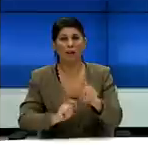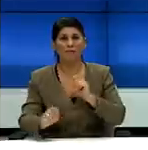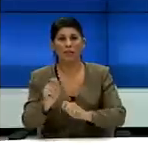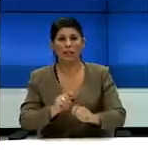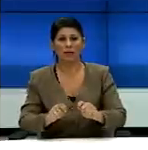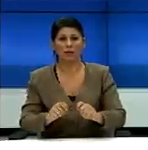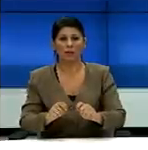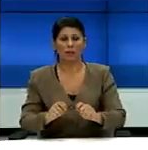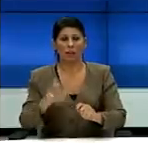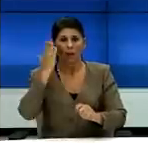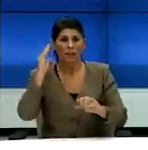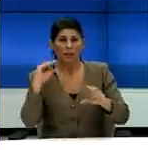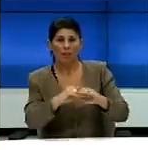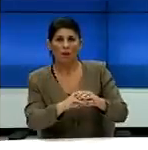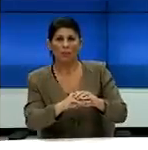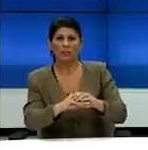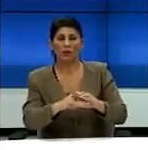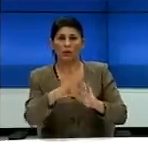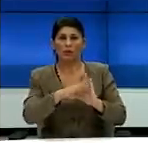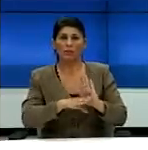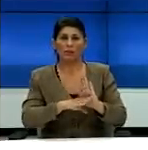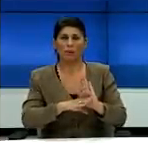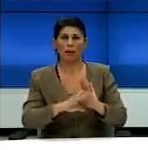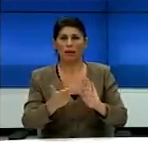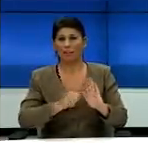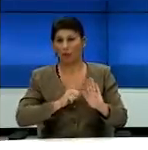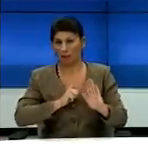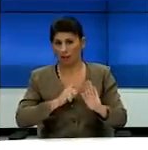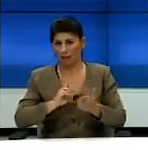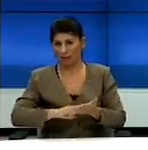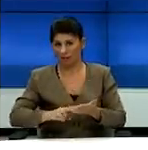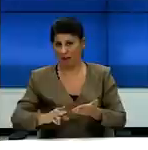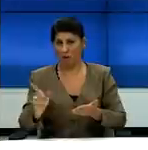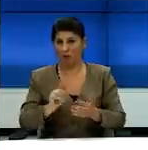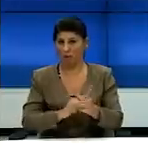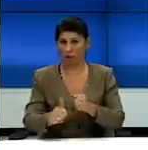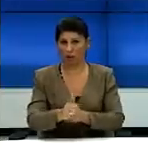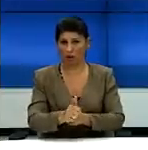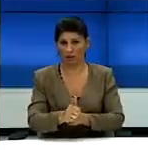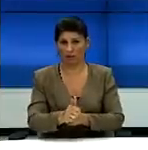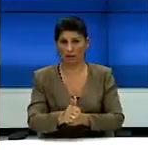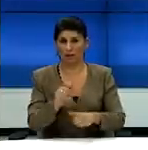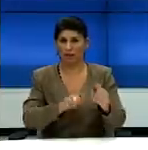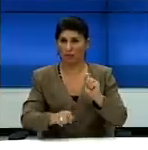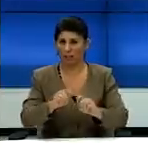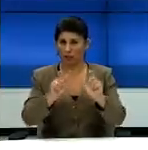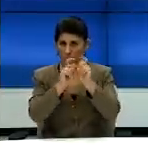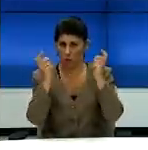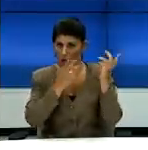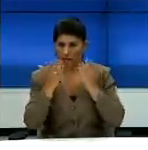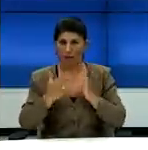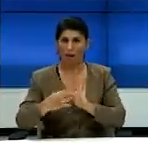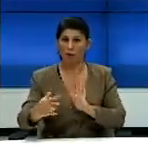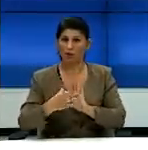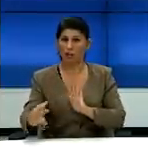το κεφαλαιοποιητικό σύστημα στο ασφαλιστικό, ιδιωτική ασφάλιση. Και όχι προτεραιότητα να φτιάξουμε σχολεία, να